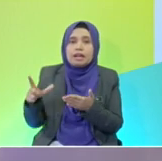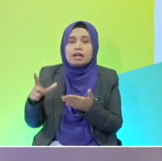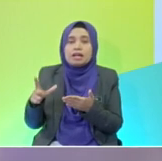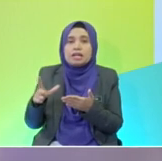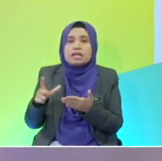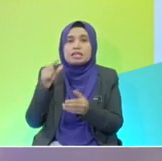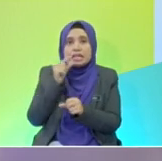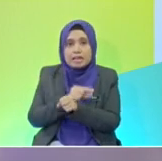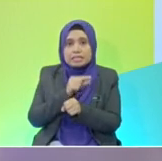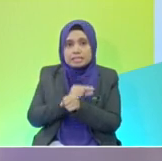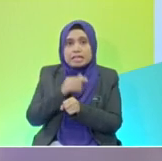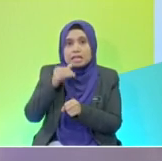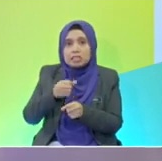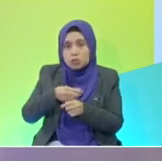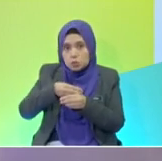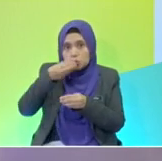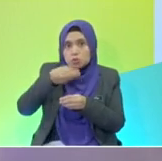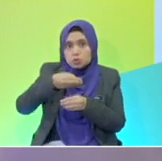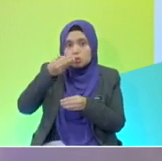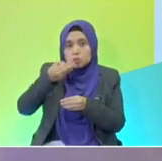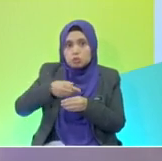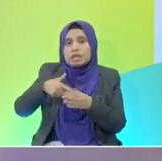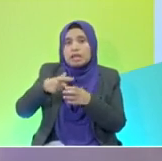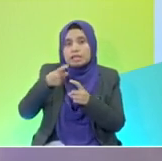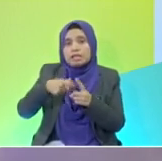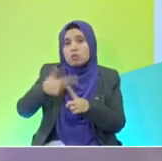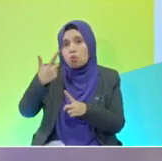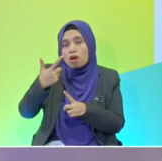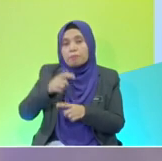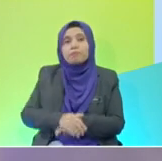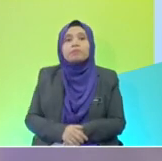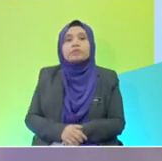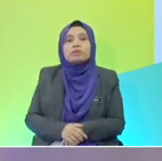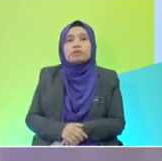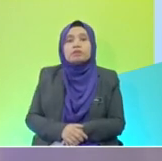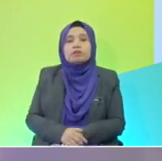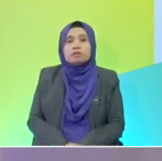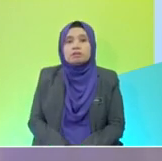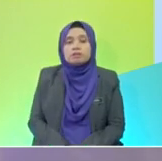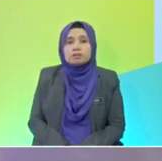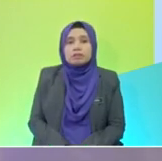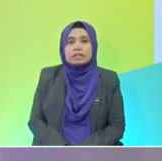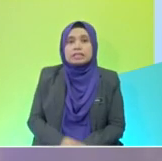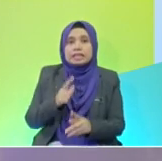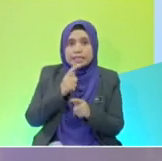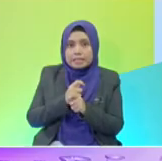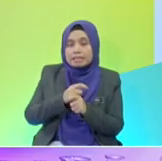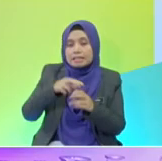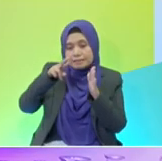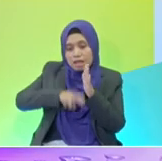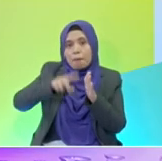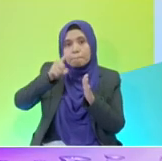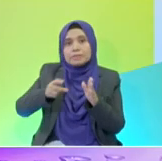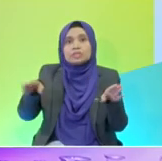hampir di masuk ke dalam Ini luar unik eee Saluran ini perlu ditutup jadi